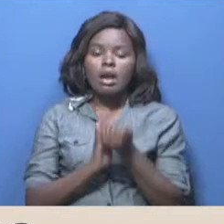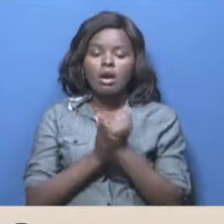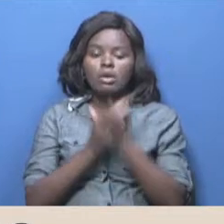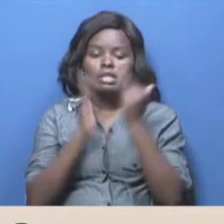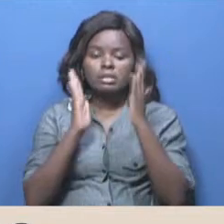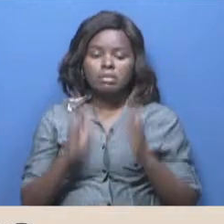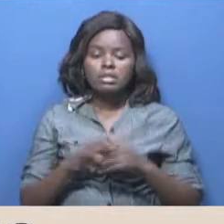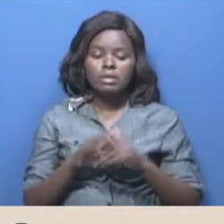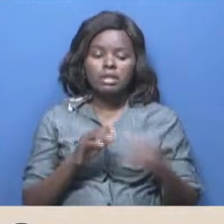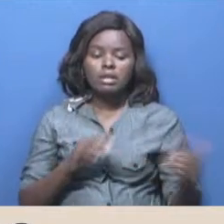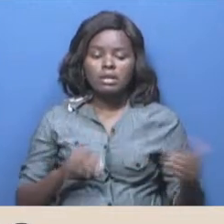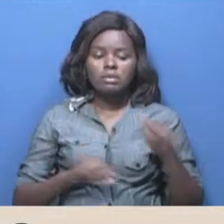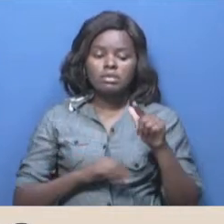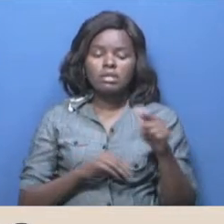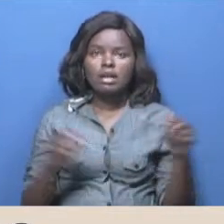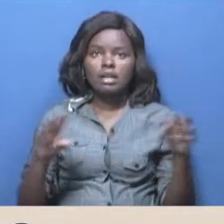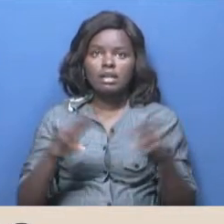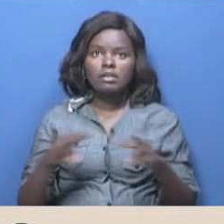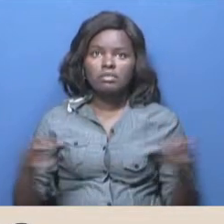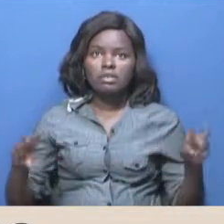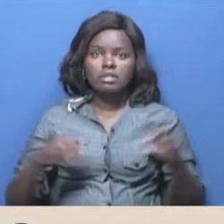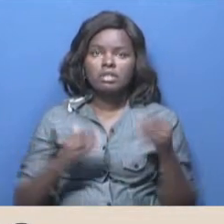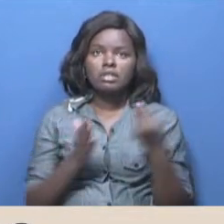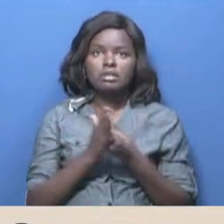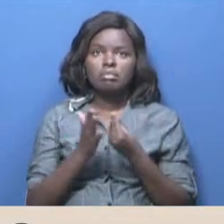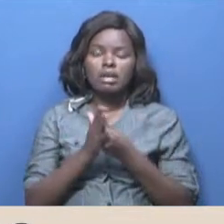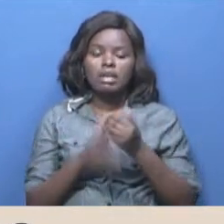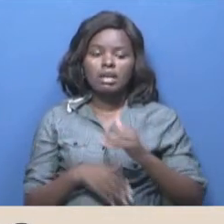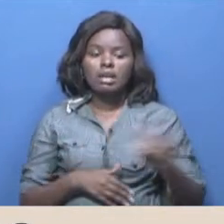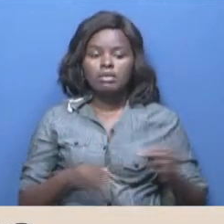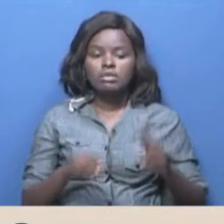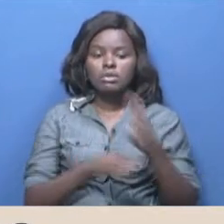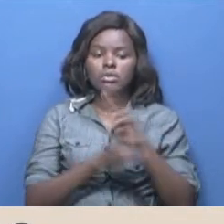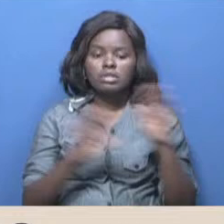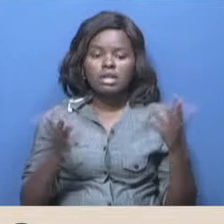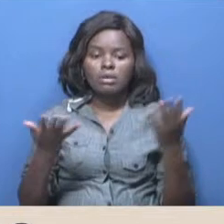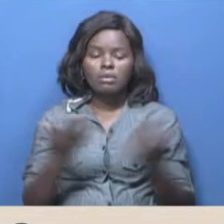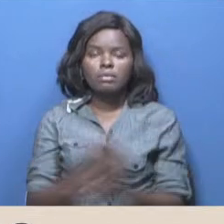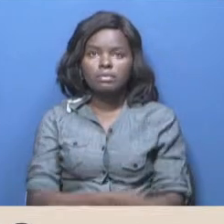wa kaunti no na guthurima uria mbeca cia kaunti cirahuthirwo.